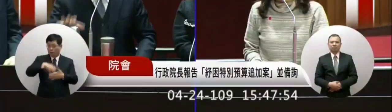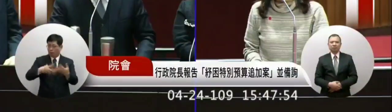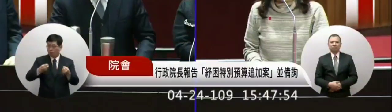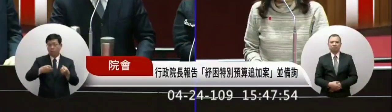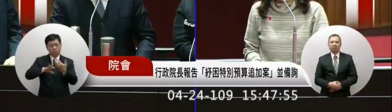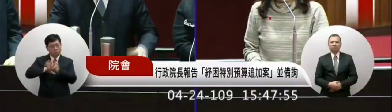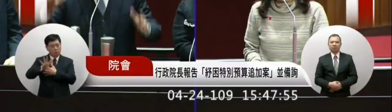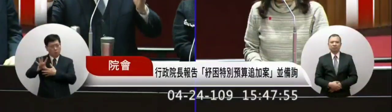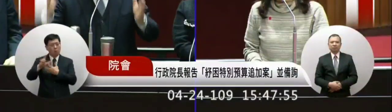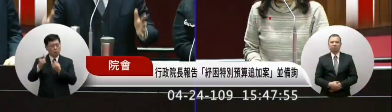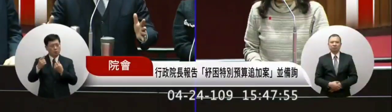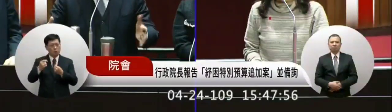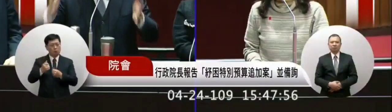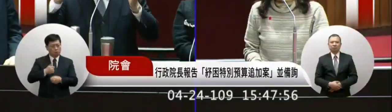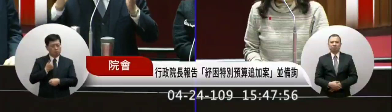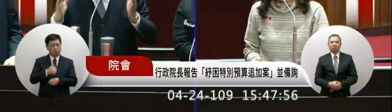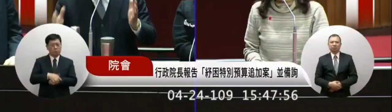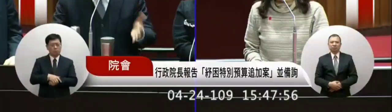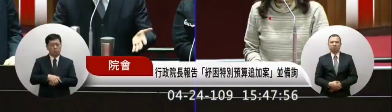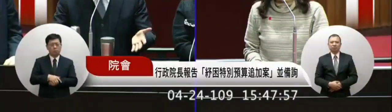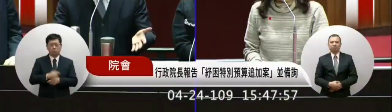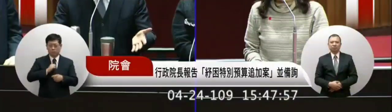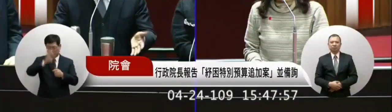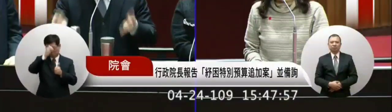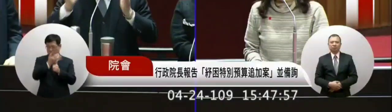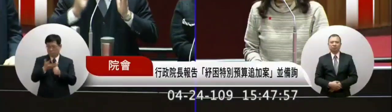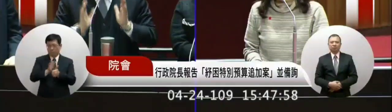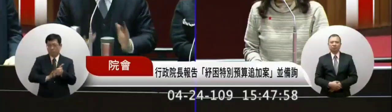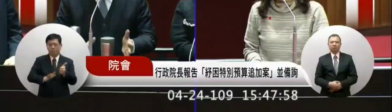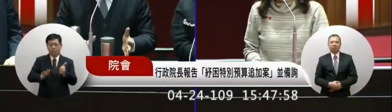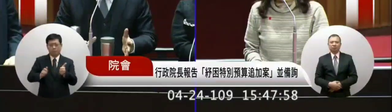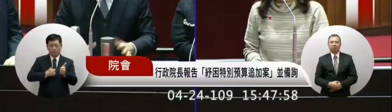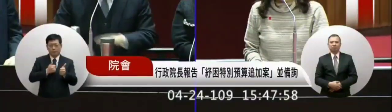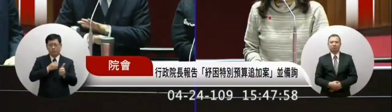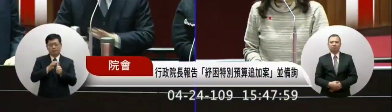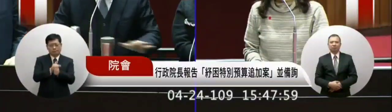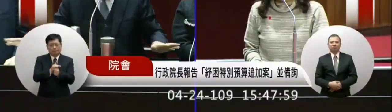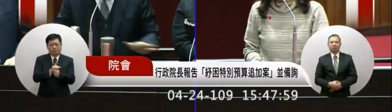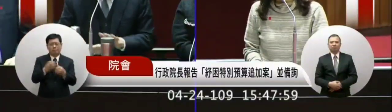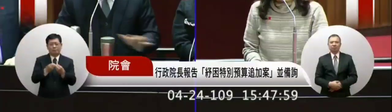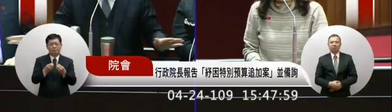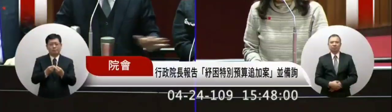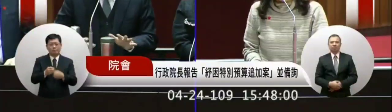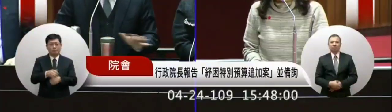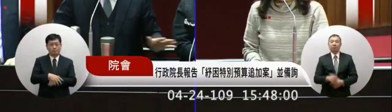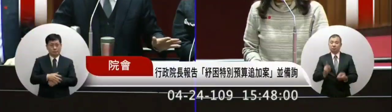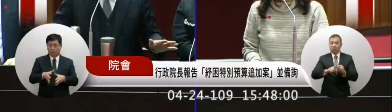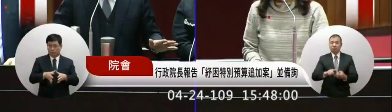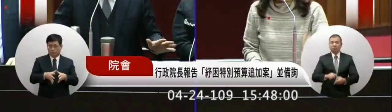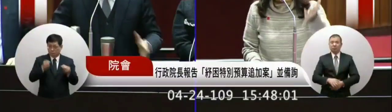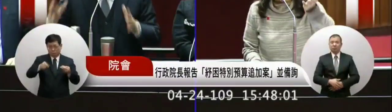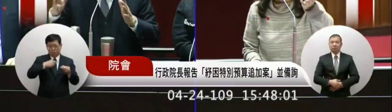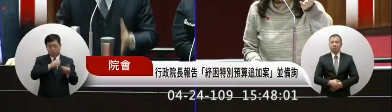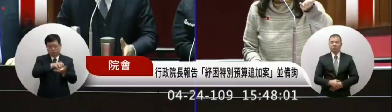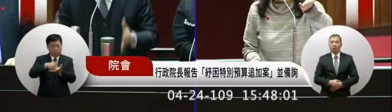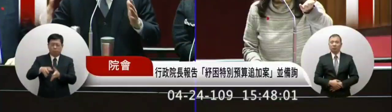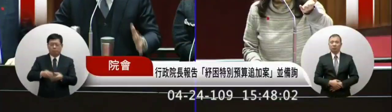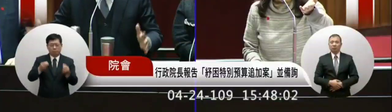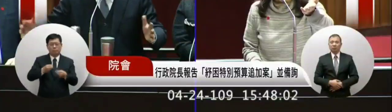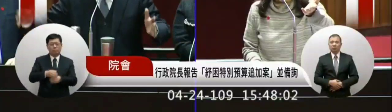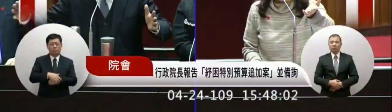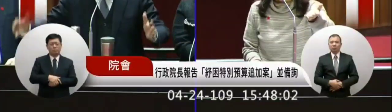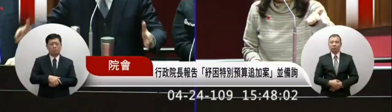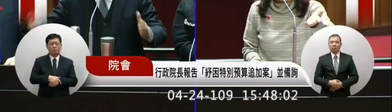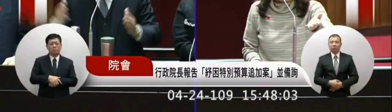可能还有一些人确实因疫情冲击陷入困难，而不需要有这些还手。 所以这些